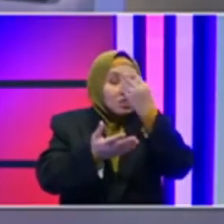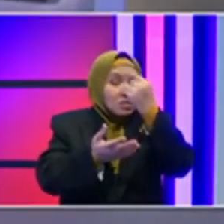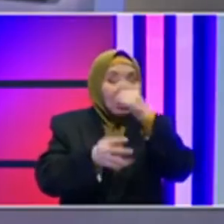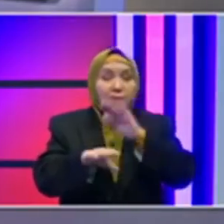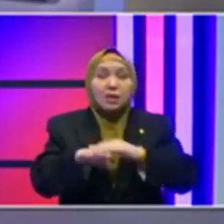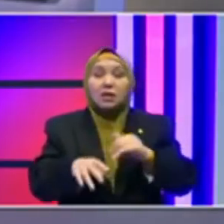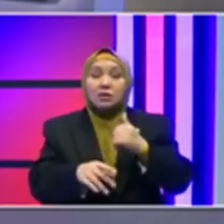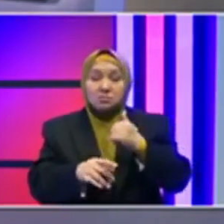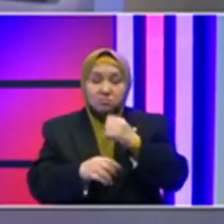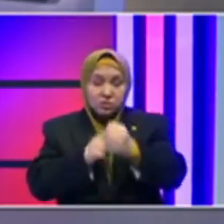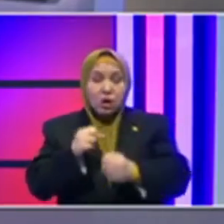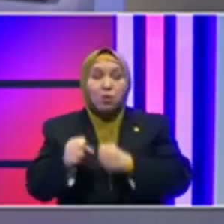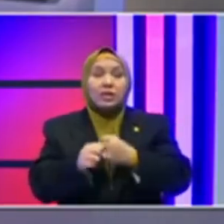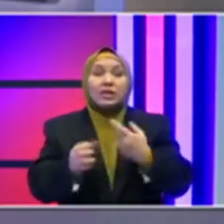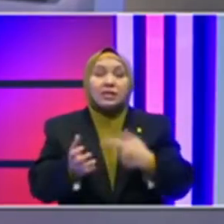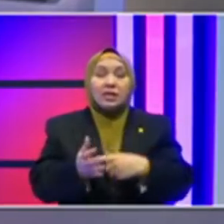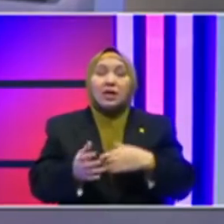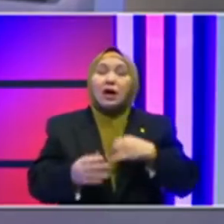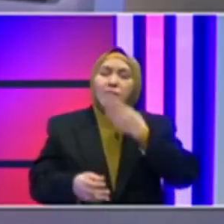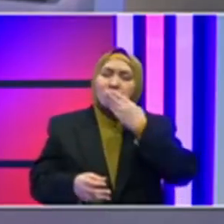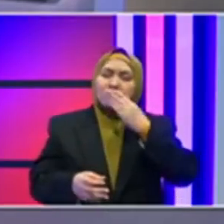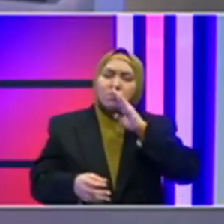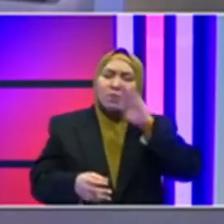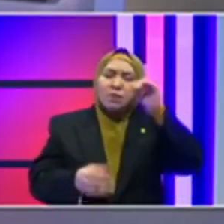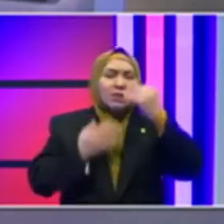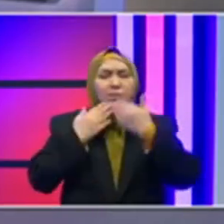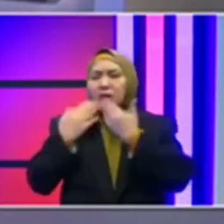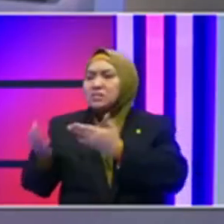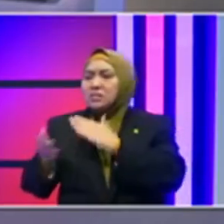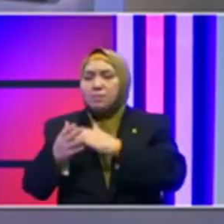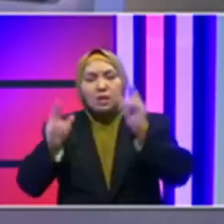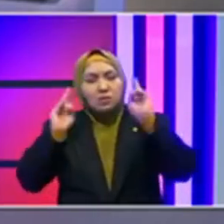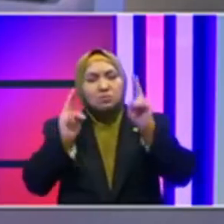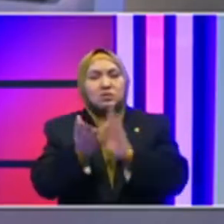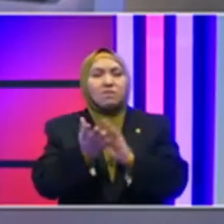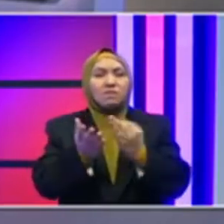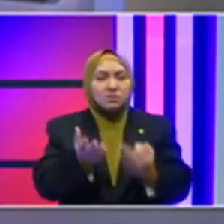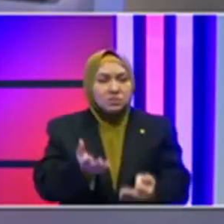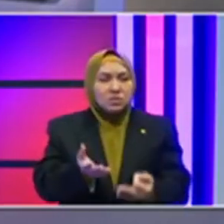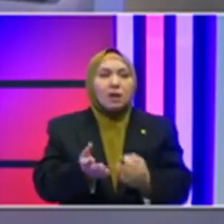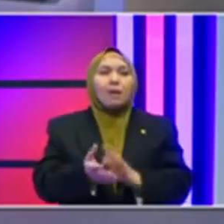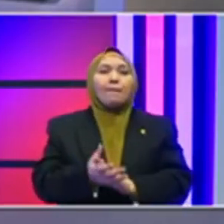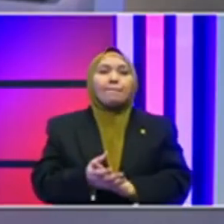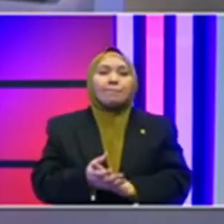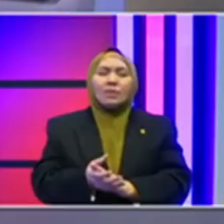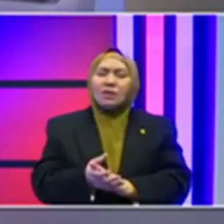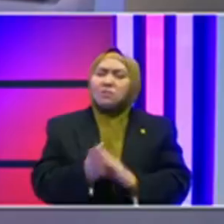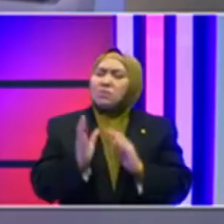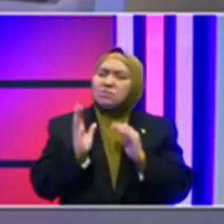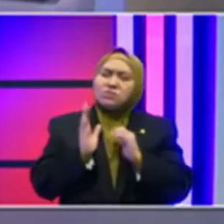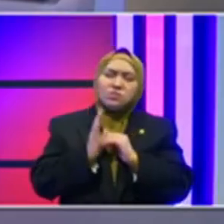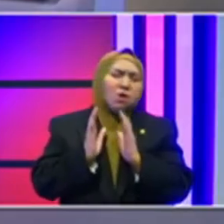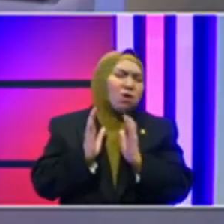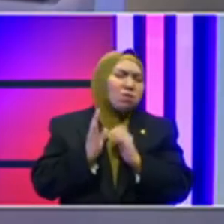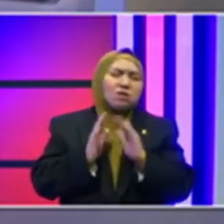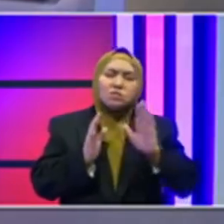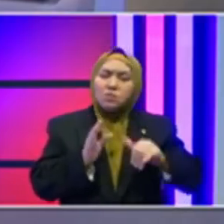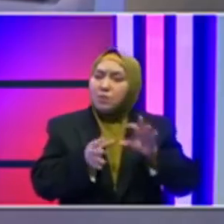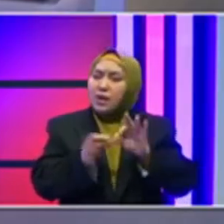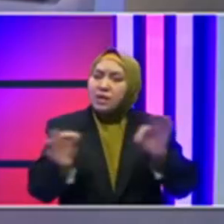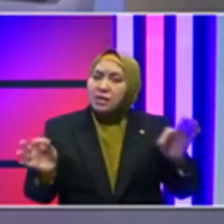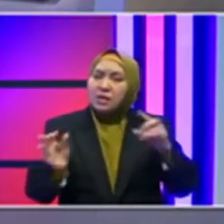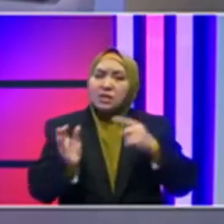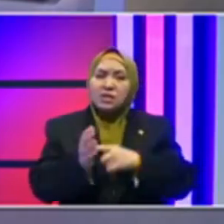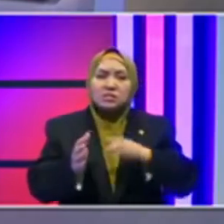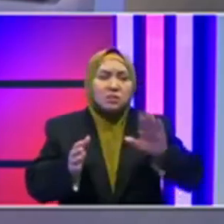tahun ini silakan Masya Allah Alhamdulillah Terima kasih berikut Masya Allah sebelum ayat ini sebelum